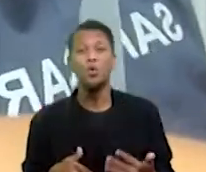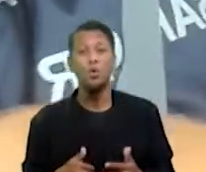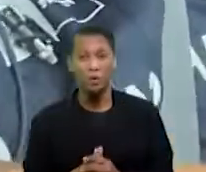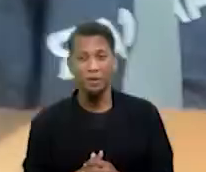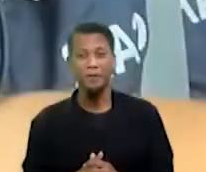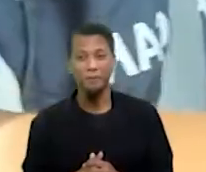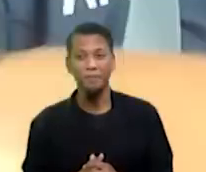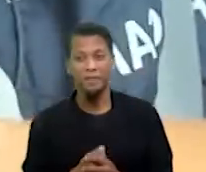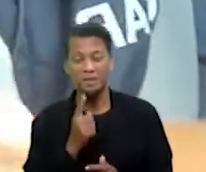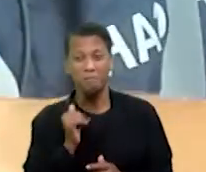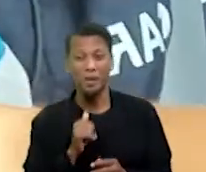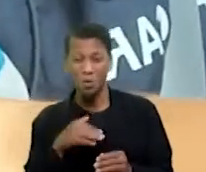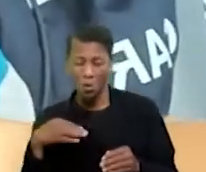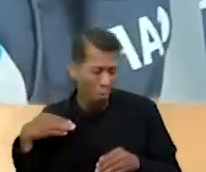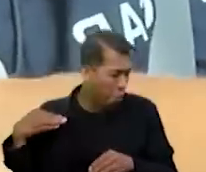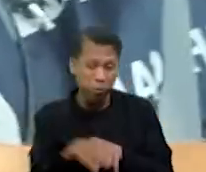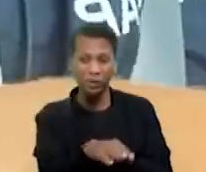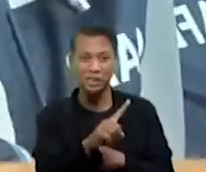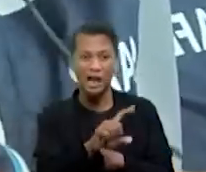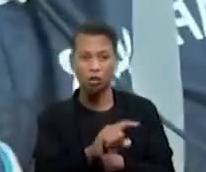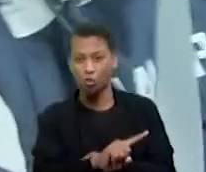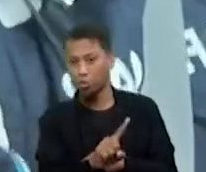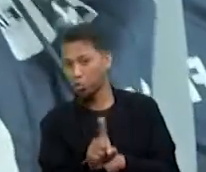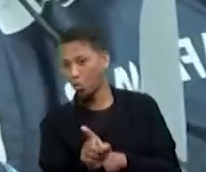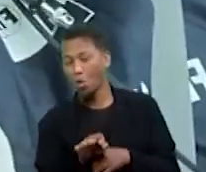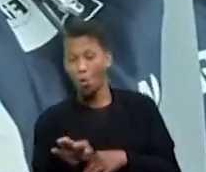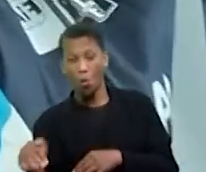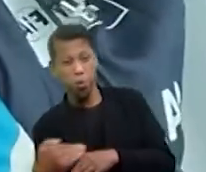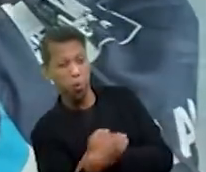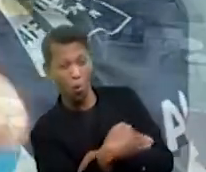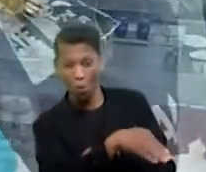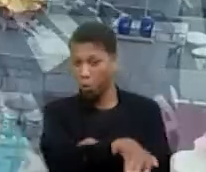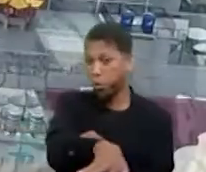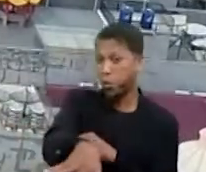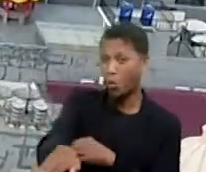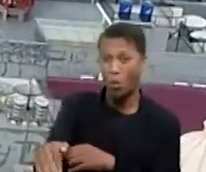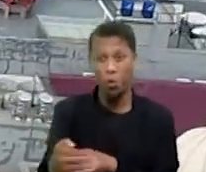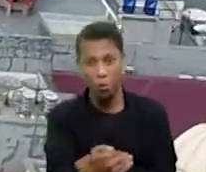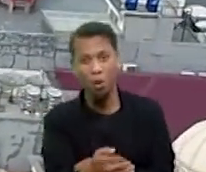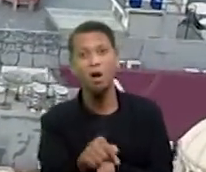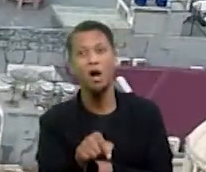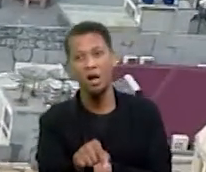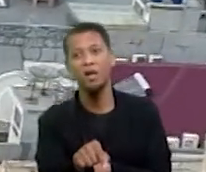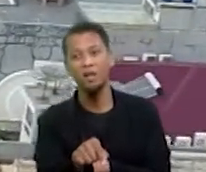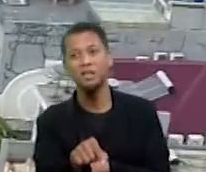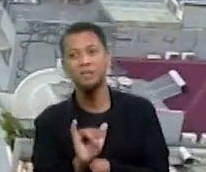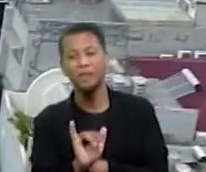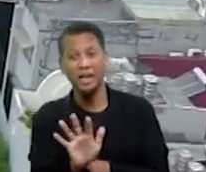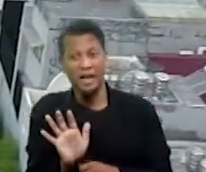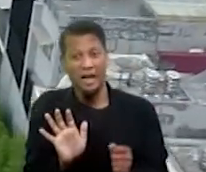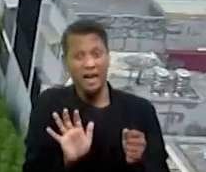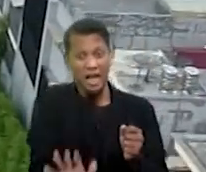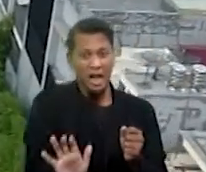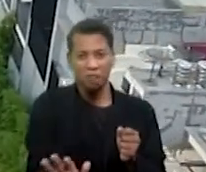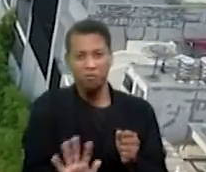yang cukup tricky, agak ke kanan dan ke kiri. Jadi ketika memang belokannya ini, sistemnya para pembalap harus agak melepas gasnya biar merecharge